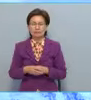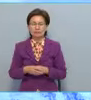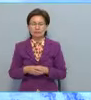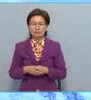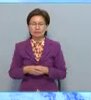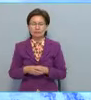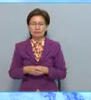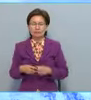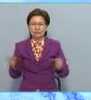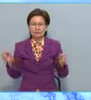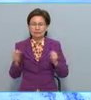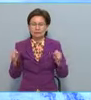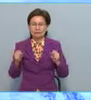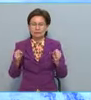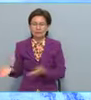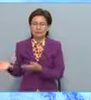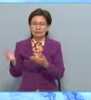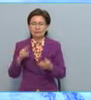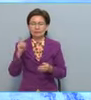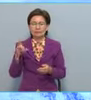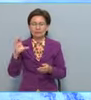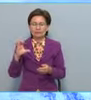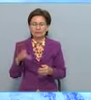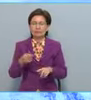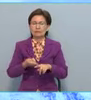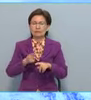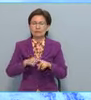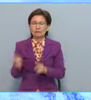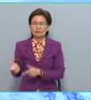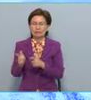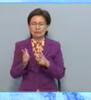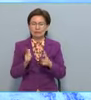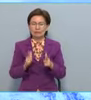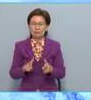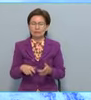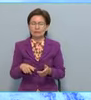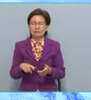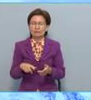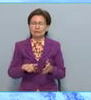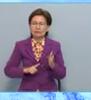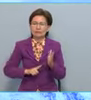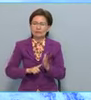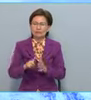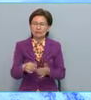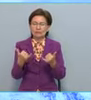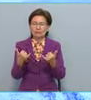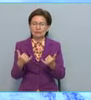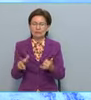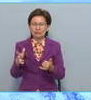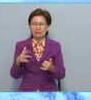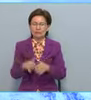Қылышын сүйретіп, қыс келе жатыр. Сондықтан бұл маусымға дайындықты қазірден бастаған жөн. Әзірге облысымызда 3000-ға тарта бюджеттік